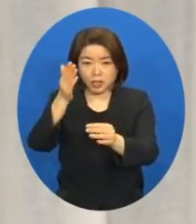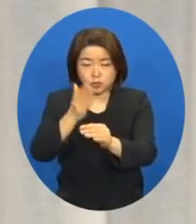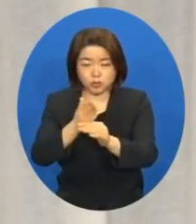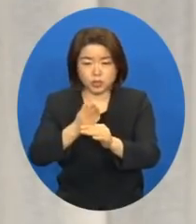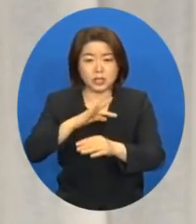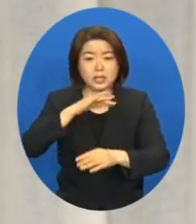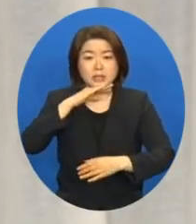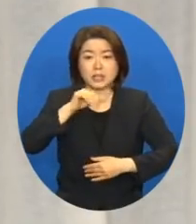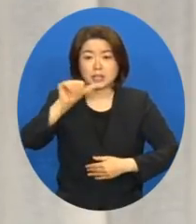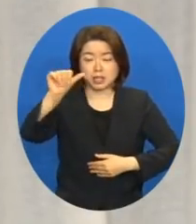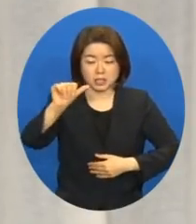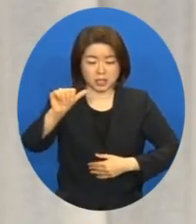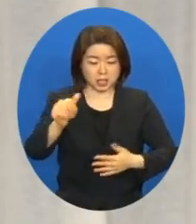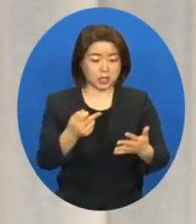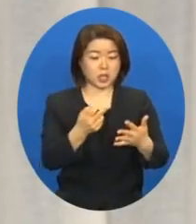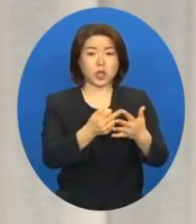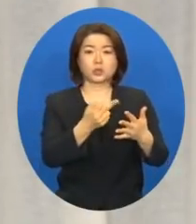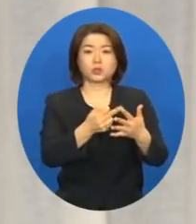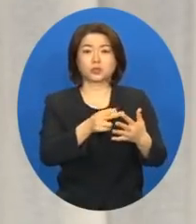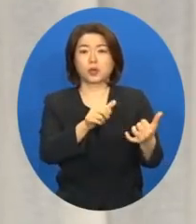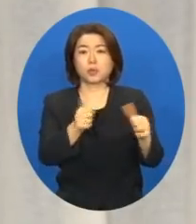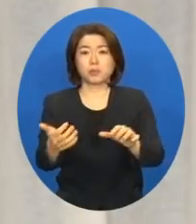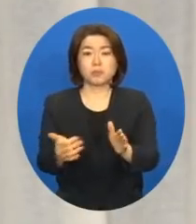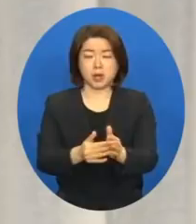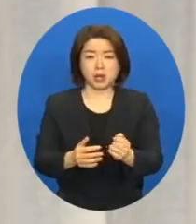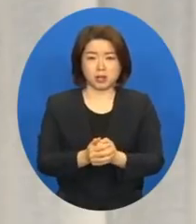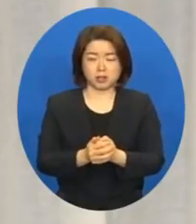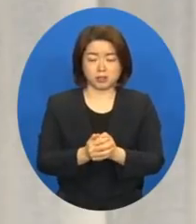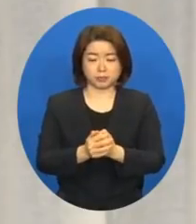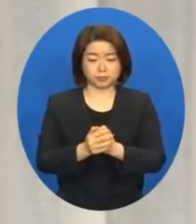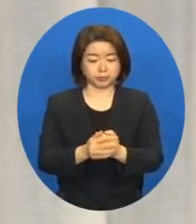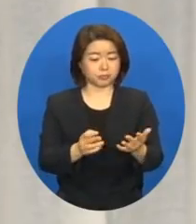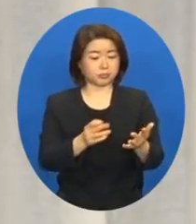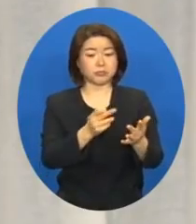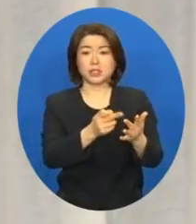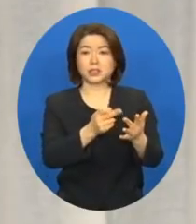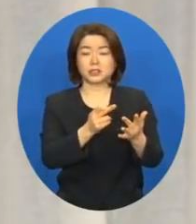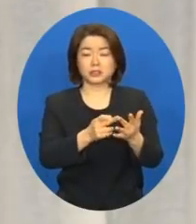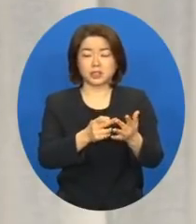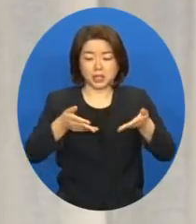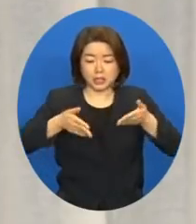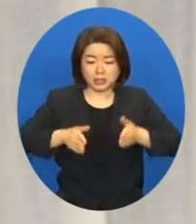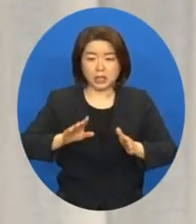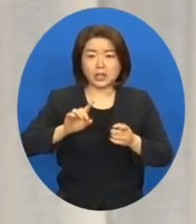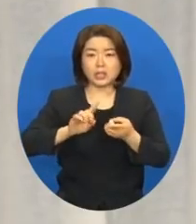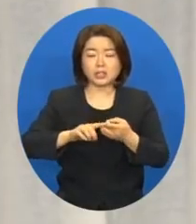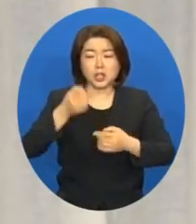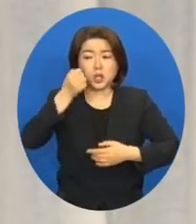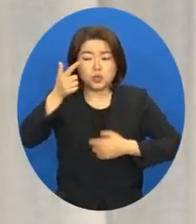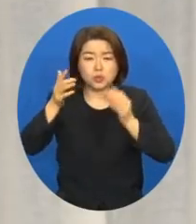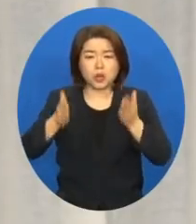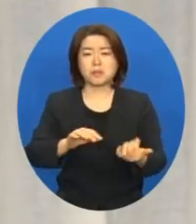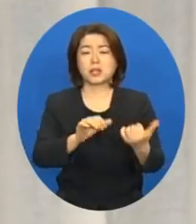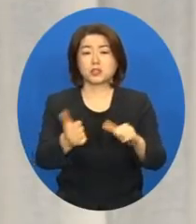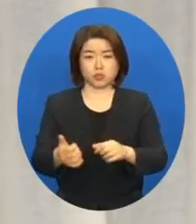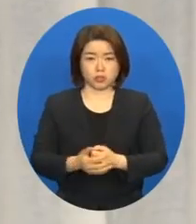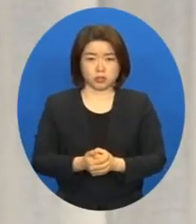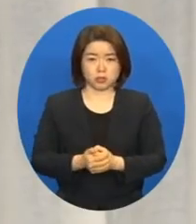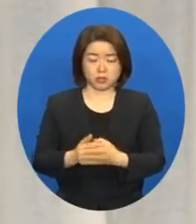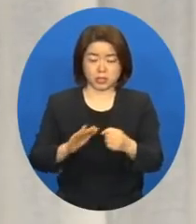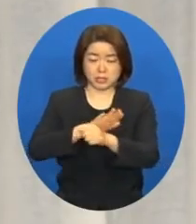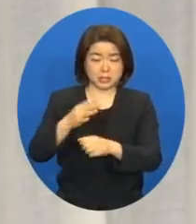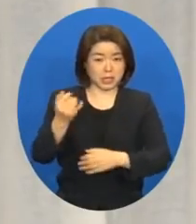아들이 죽었습니다. 셋째 아들은 태어난 지 6개월 만에 죽었습니다. 아내가, 사랑하는